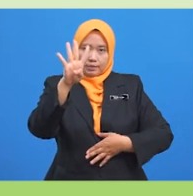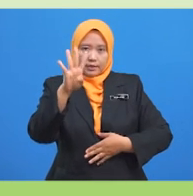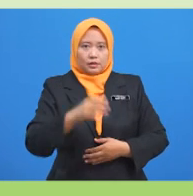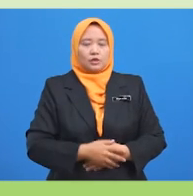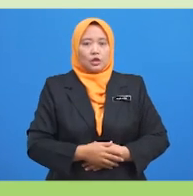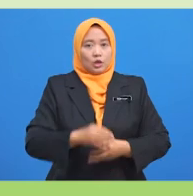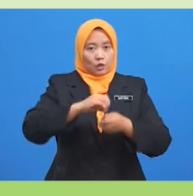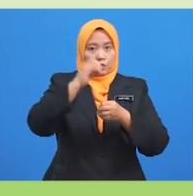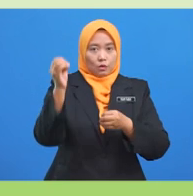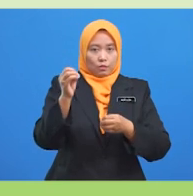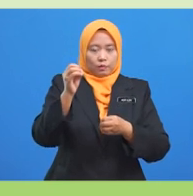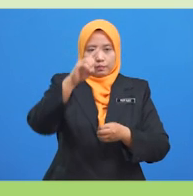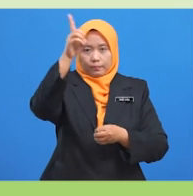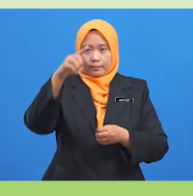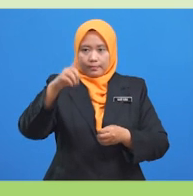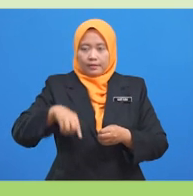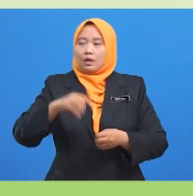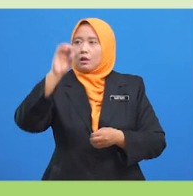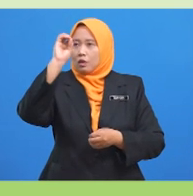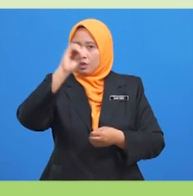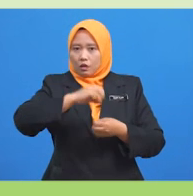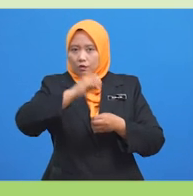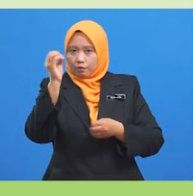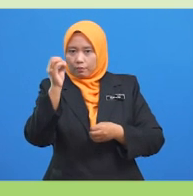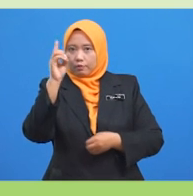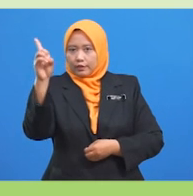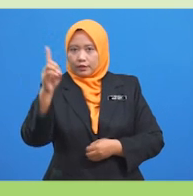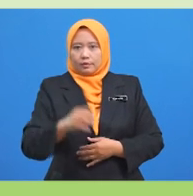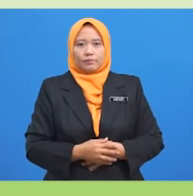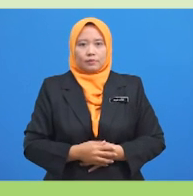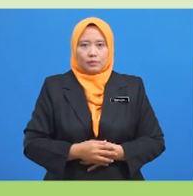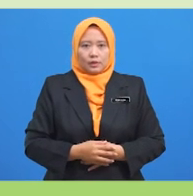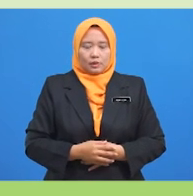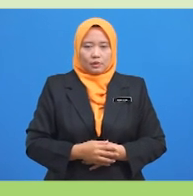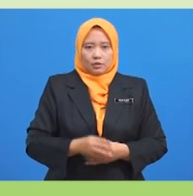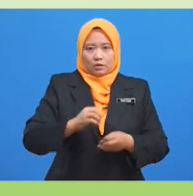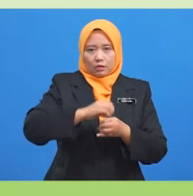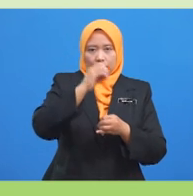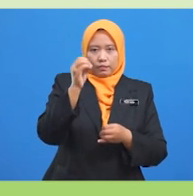purata pula menurun dan mencapai minimum pada output ke-6.